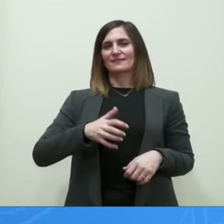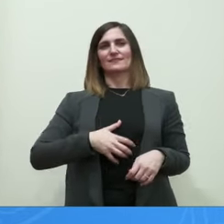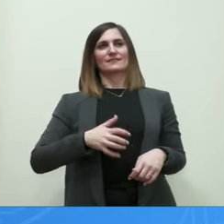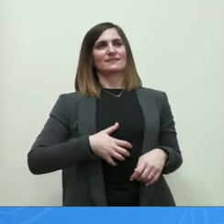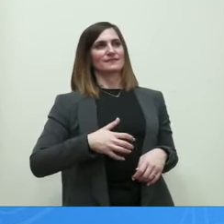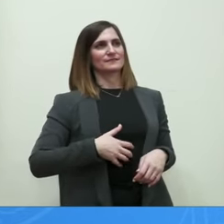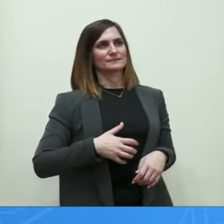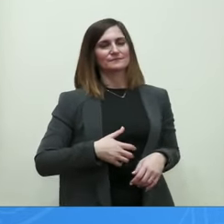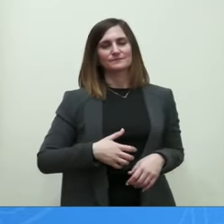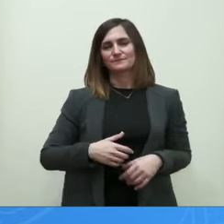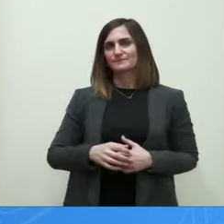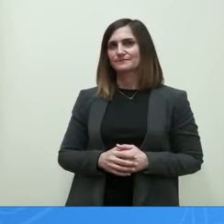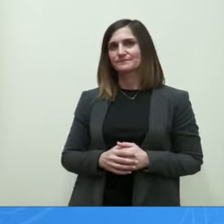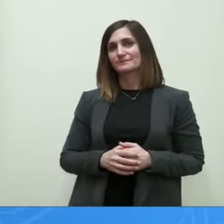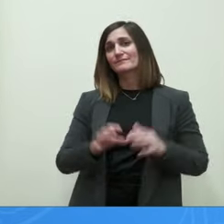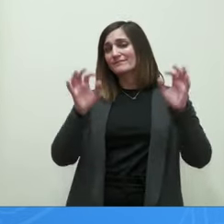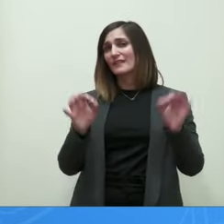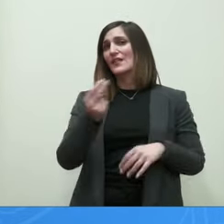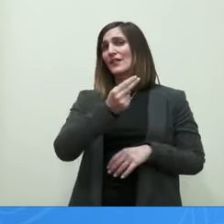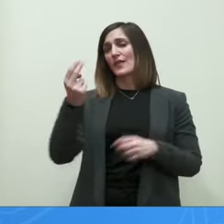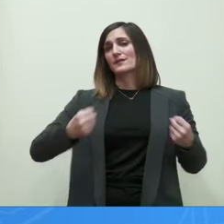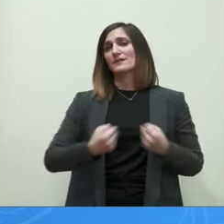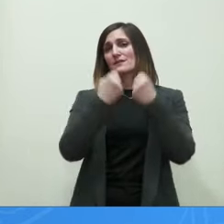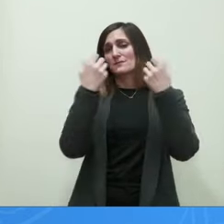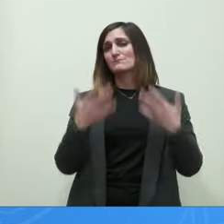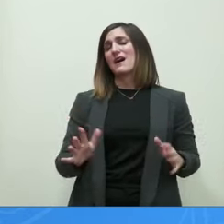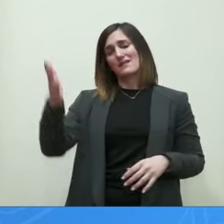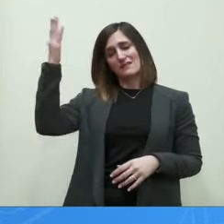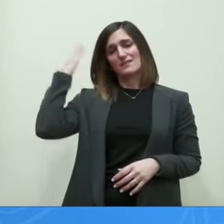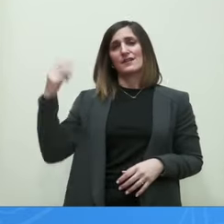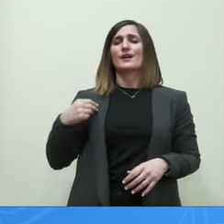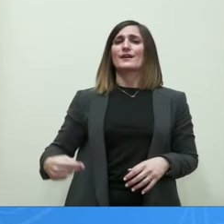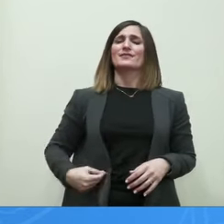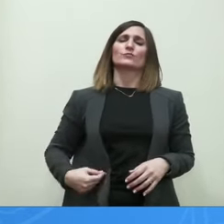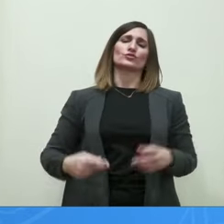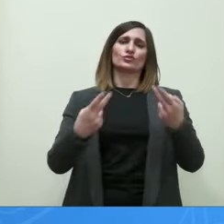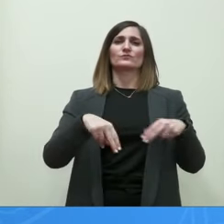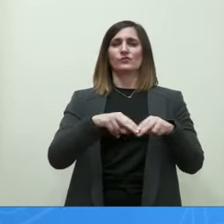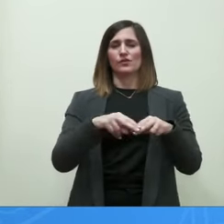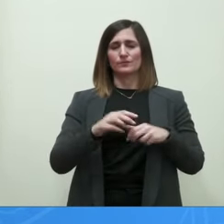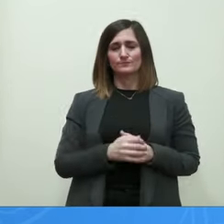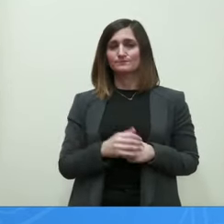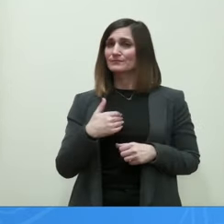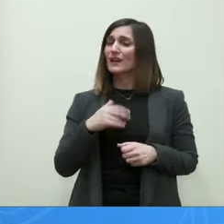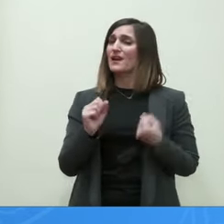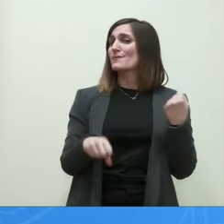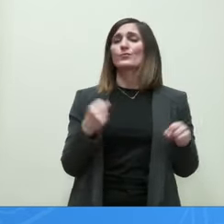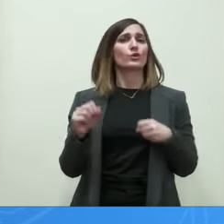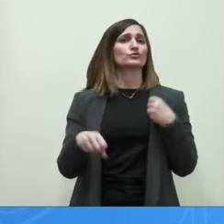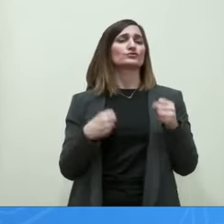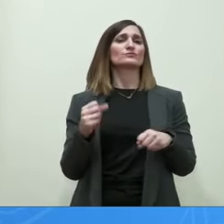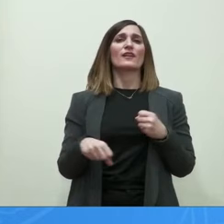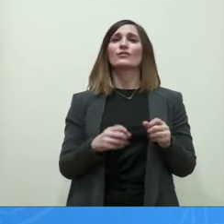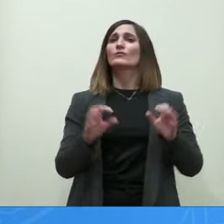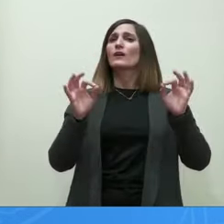είχαμε ακριβώς για αυτά τα θέματα συγκρουστεί στο Δημοτικό Συμβούλιο και με τον κύριο Μπιτζάνη. Προσπαθούμε να λειτουργήσουμε με